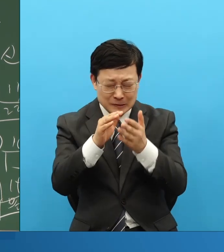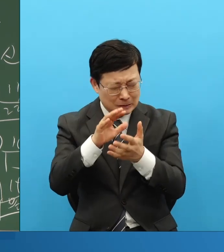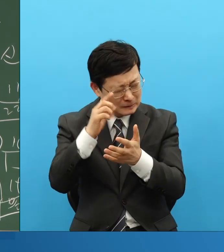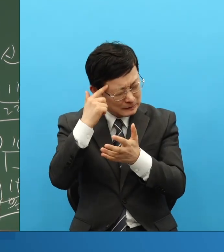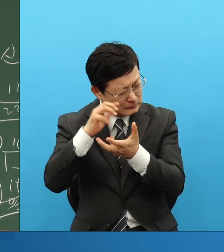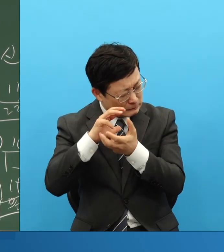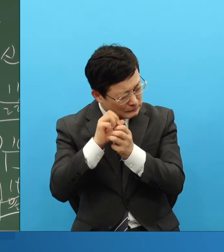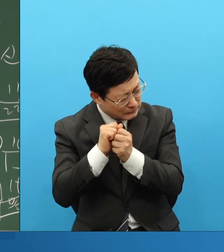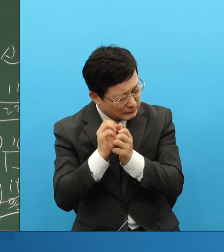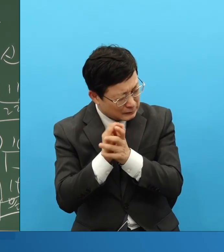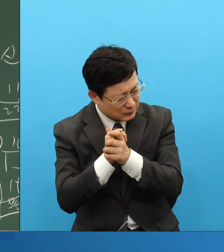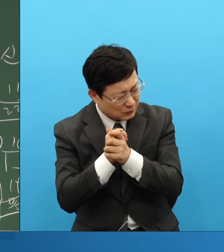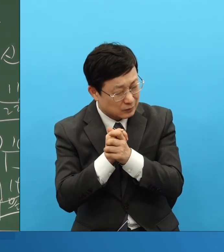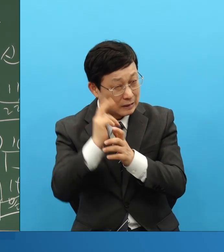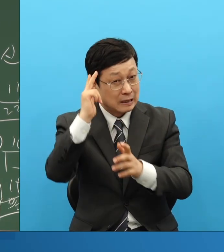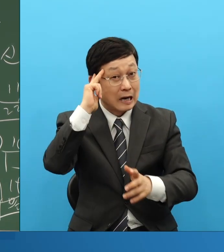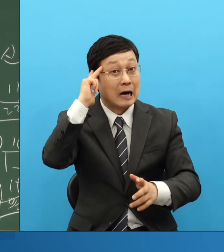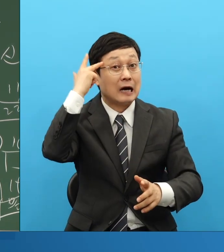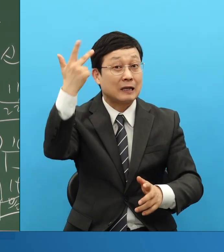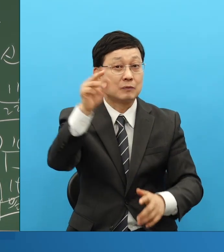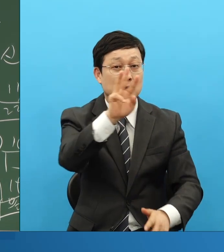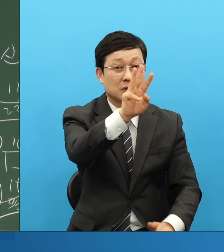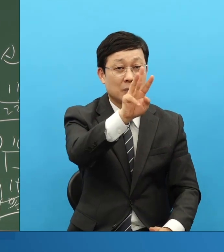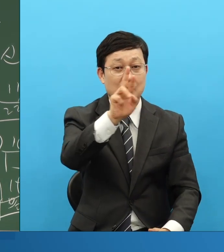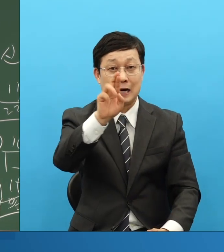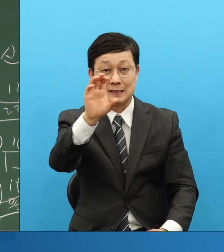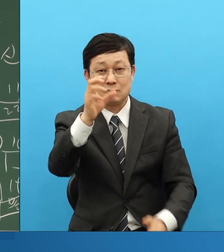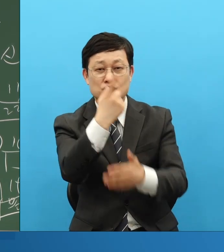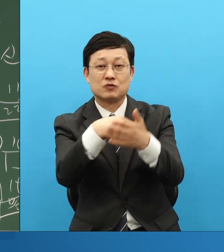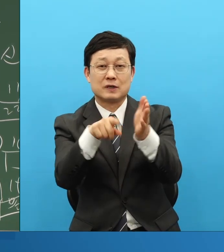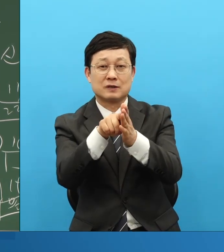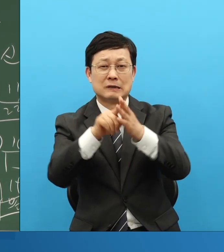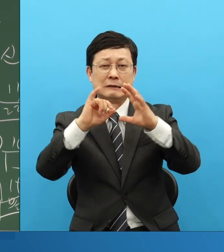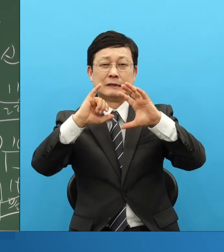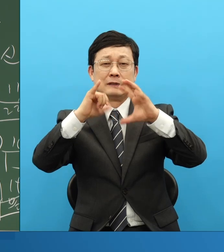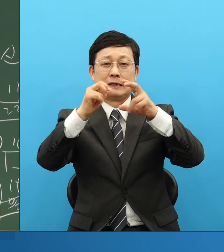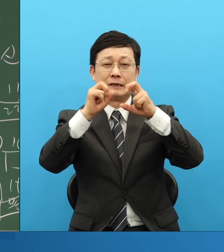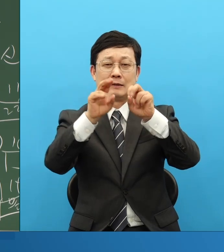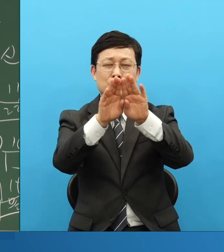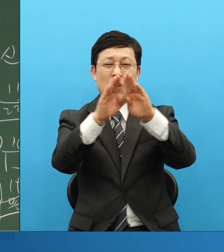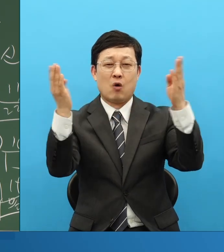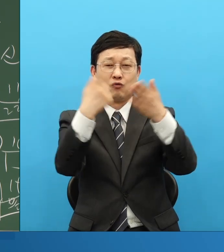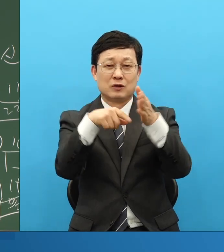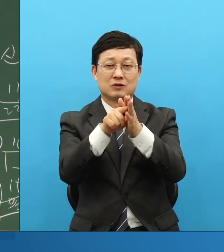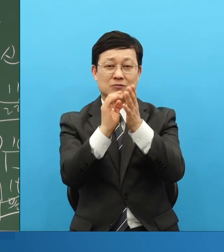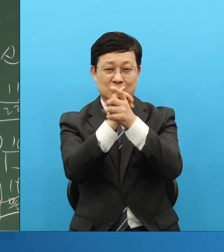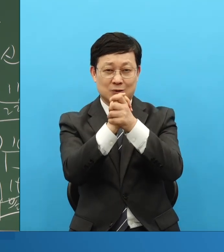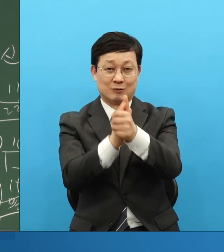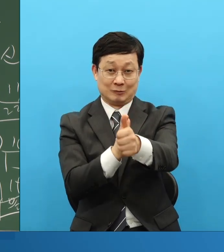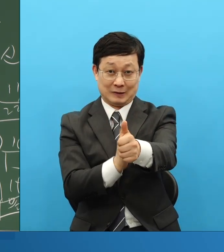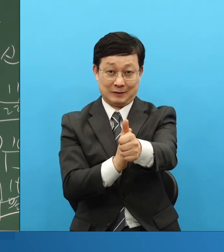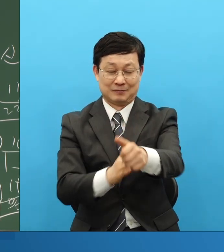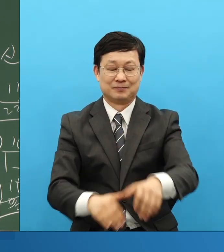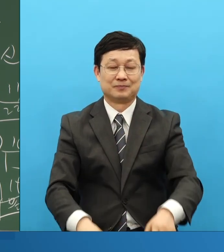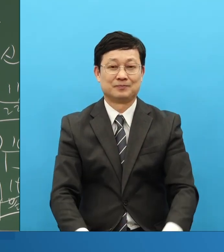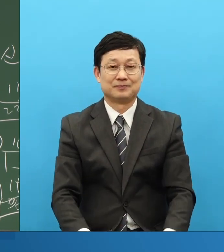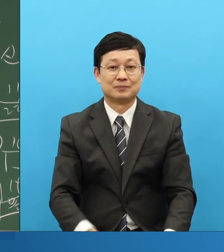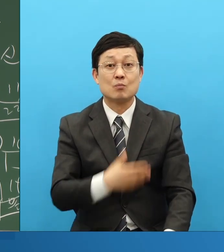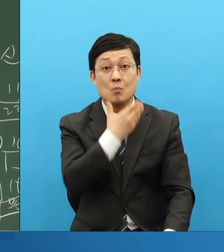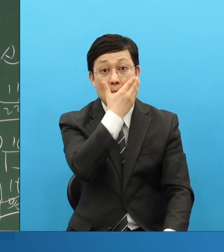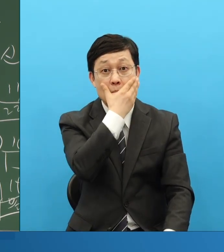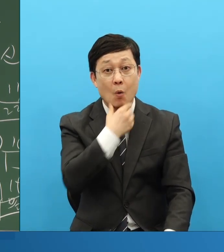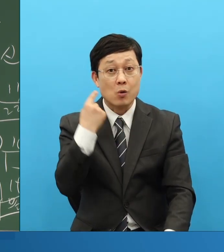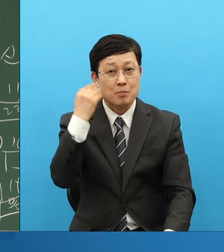Why? WRC 위해서요. For the sake of WRC. 세계의 문이 So 열리도록 that the doors to the world will open. 복음